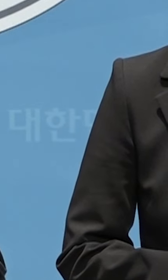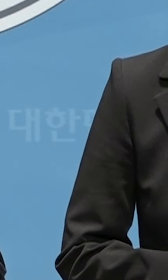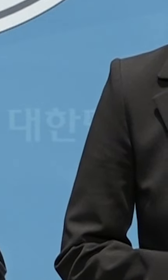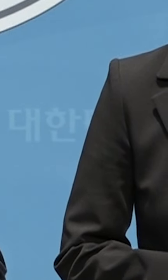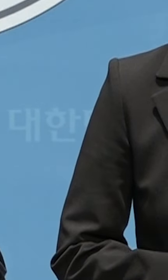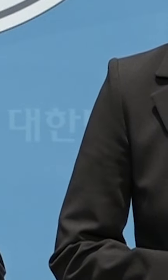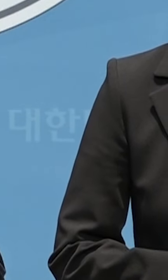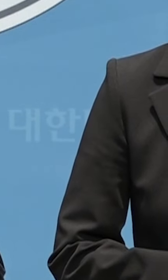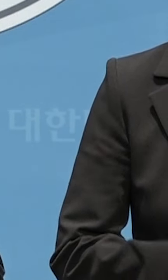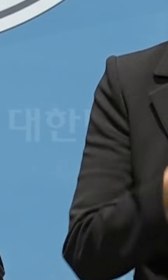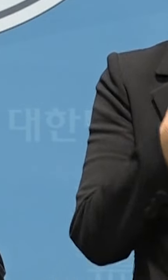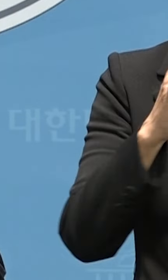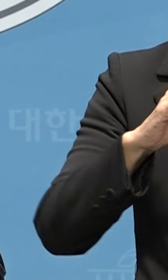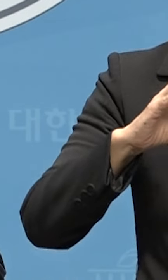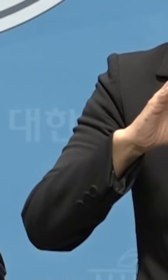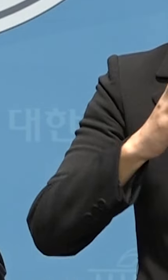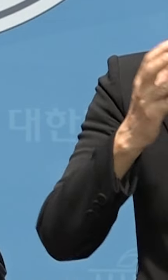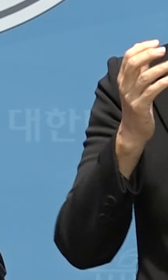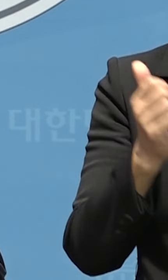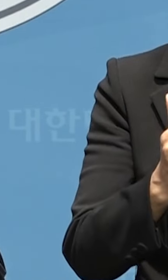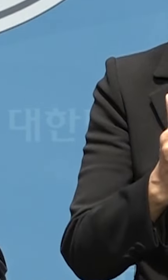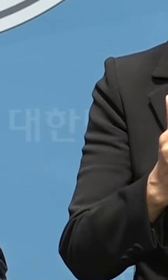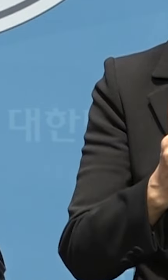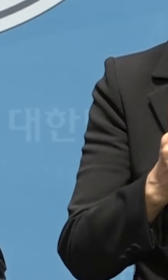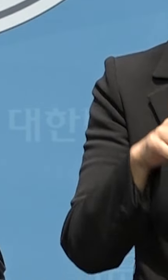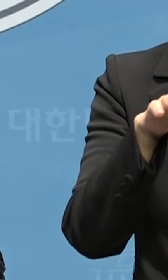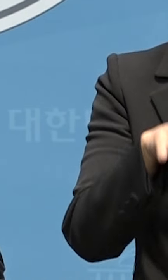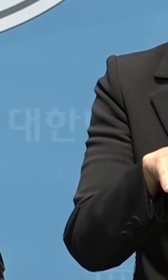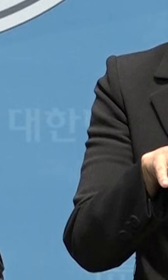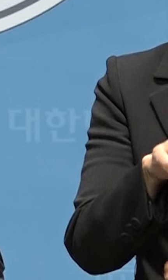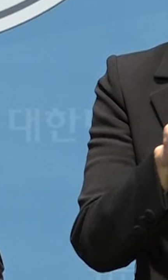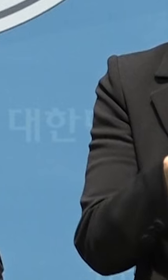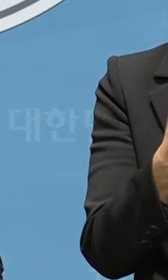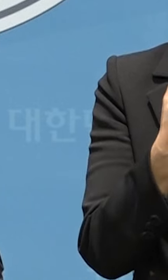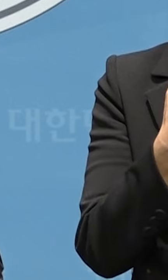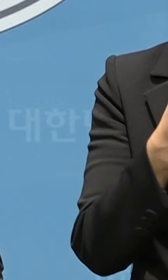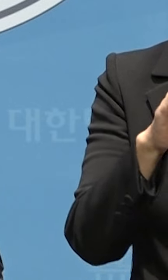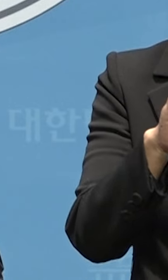22대 국회에 대해서 단독 기자회견 하면서 이런